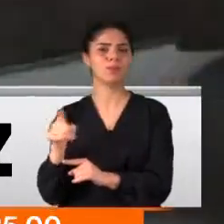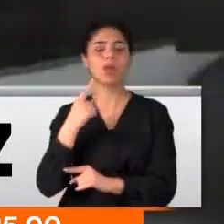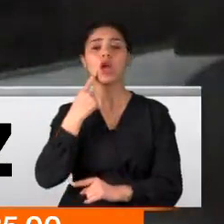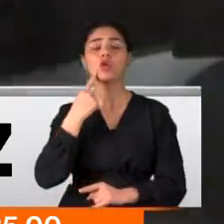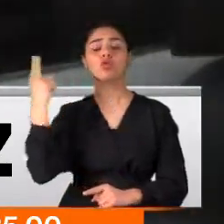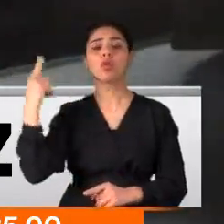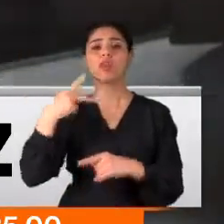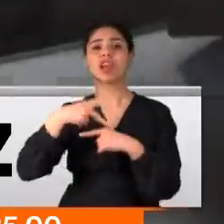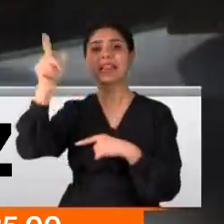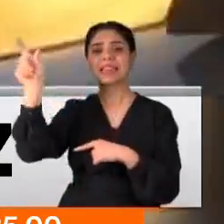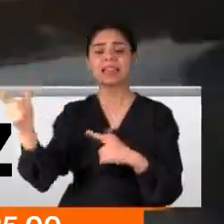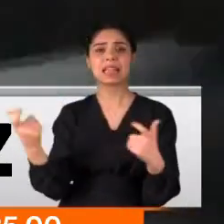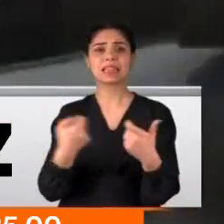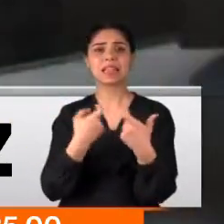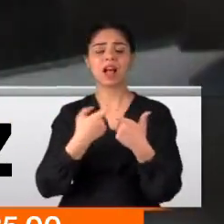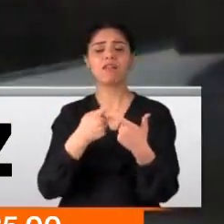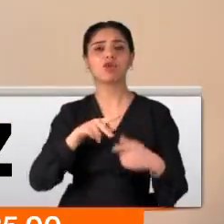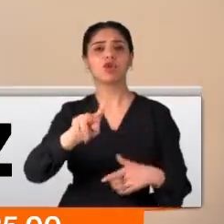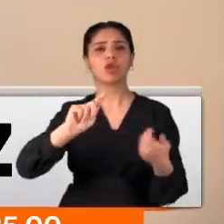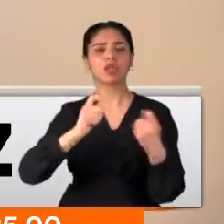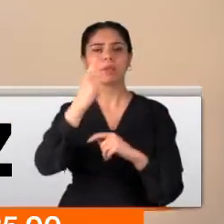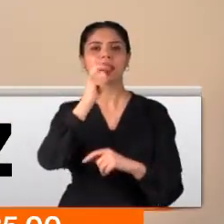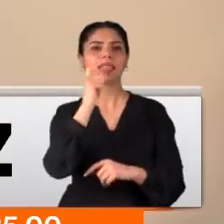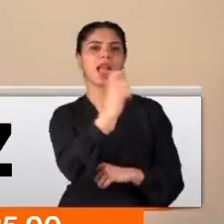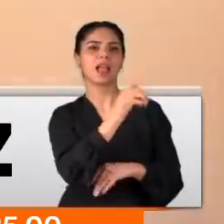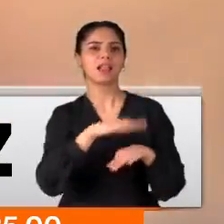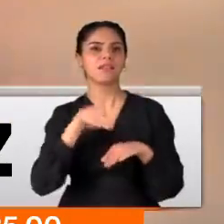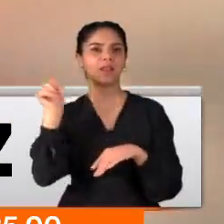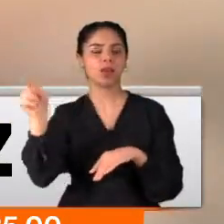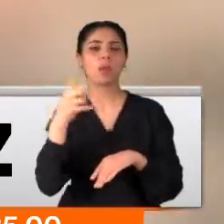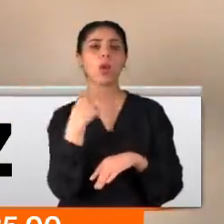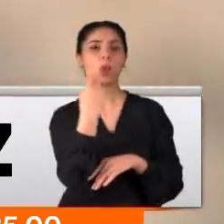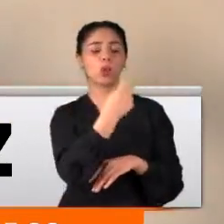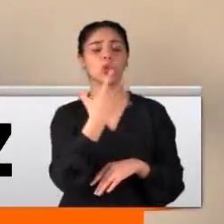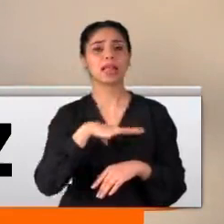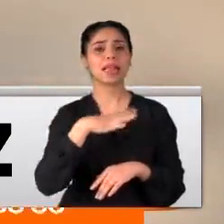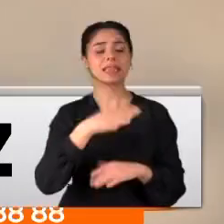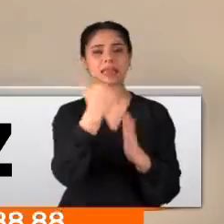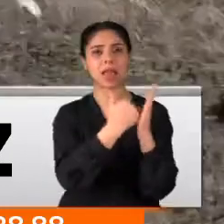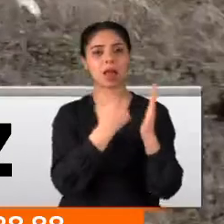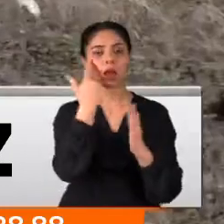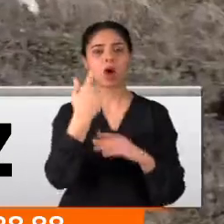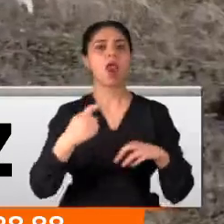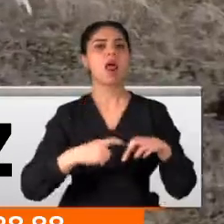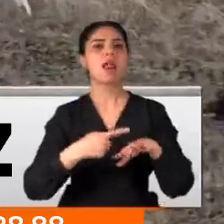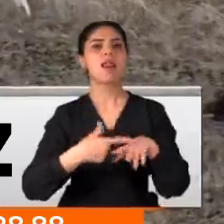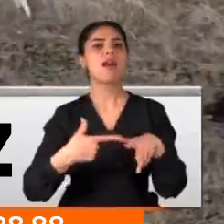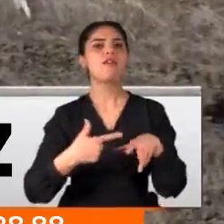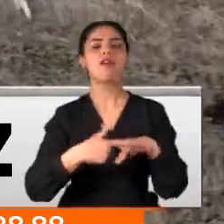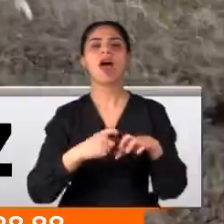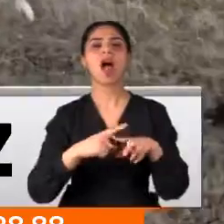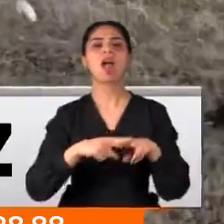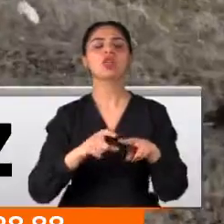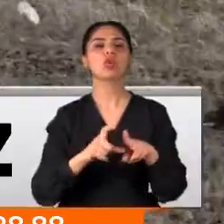Cumhurbaşkanı Zelenski'den savaşın gidişatını değiştirecek bir teklif geldi. Rusya'nın talepleri için referanduma gidebiliriz dedi.